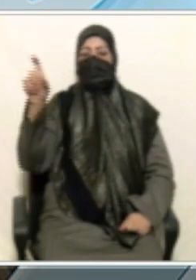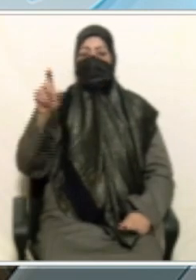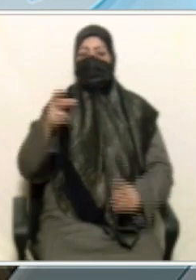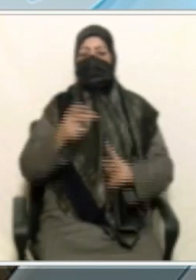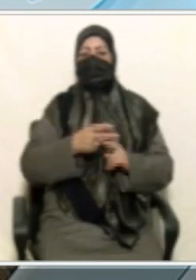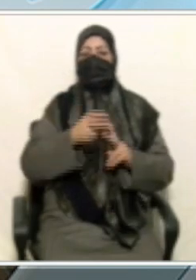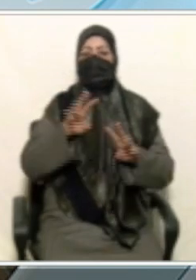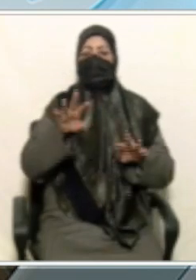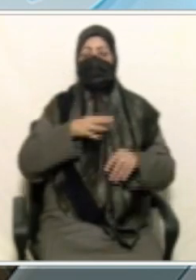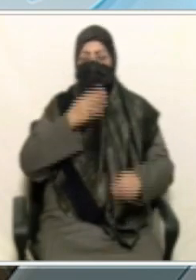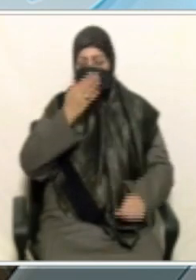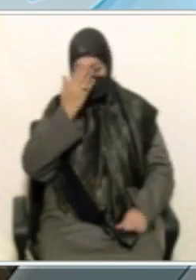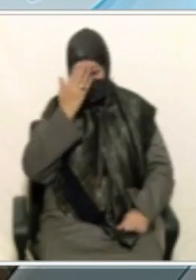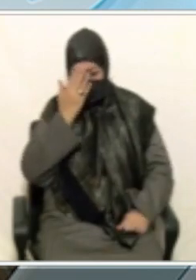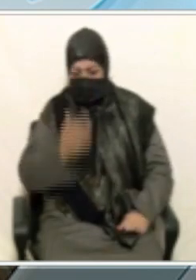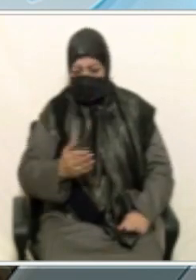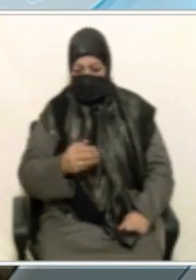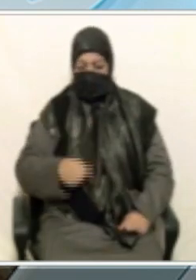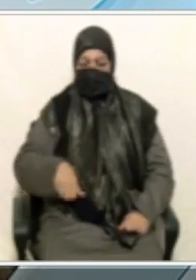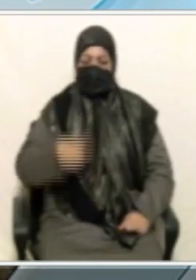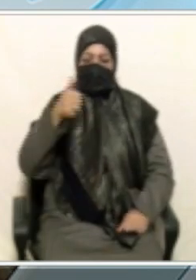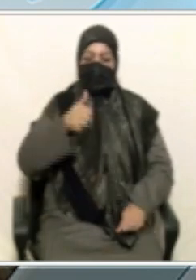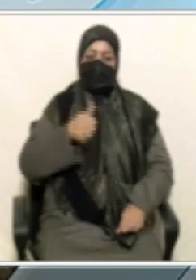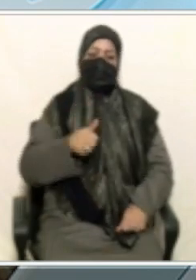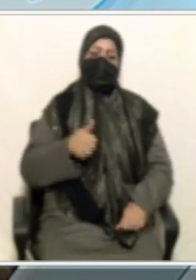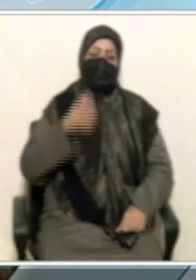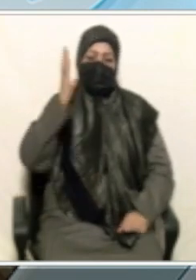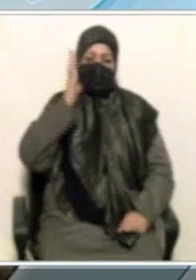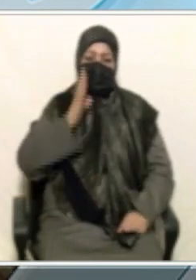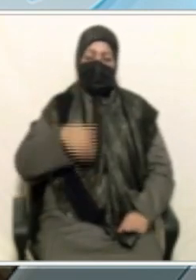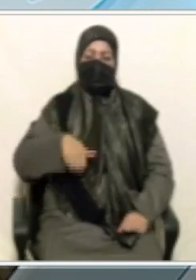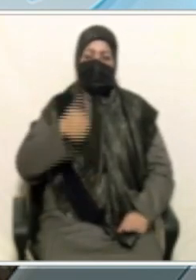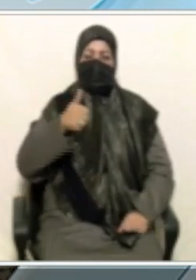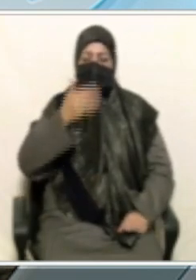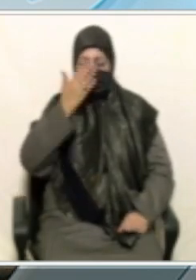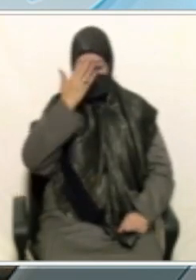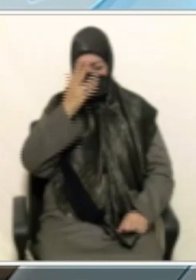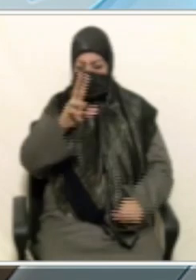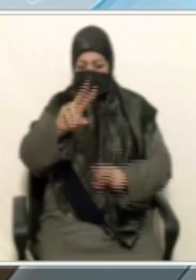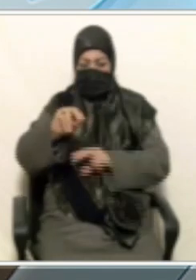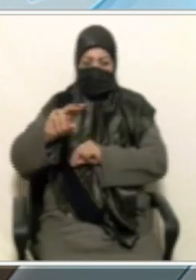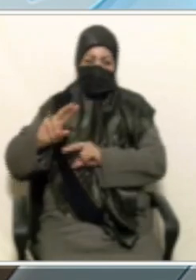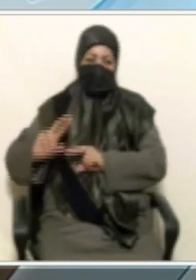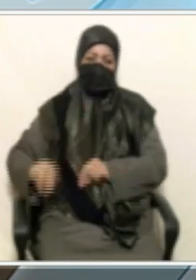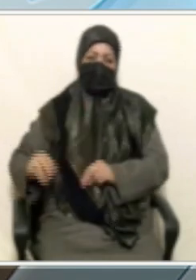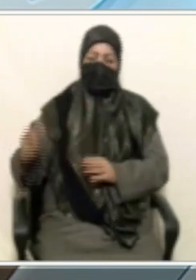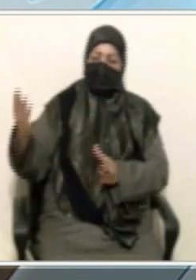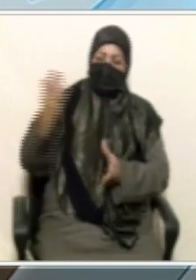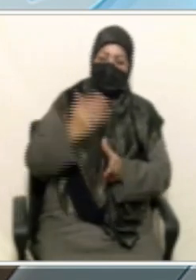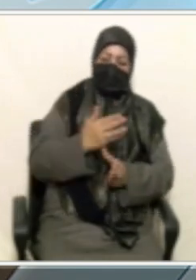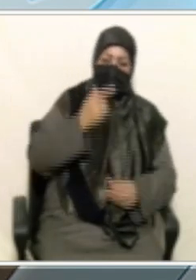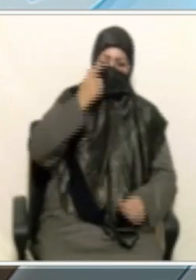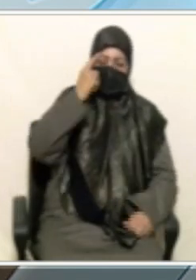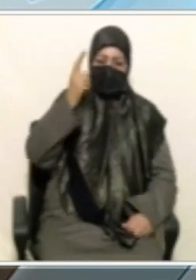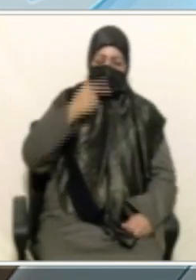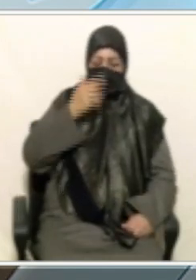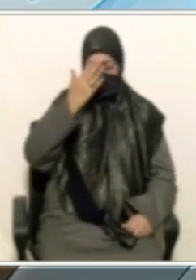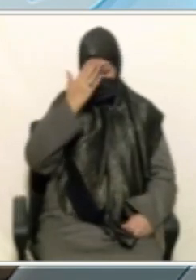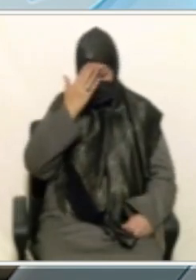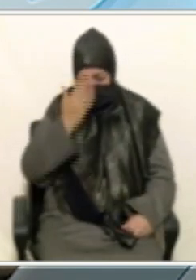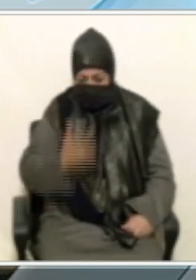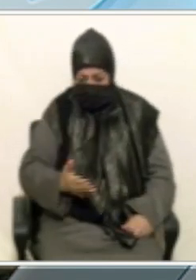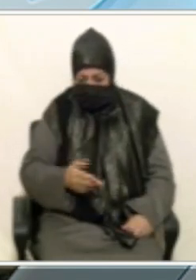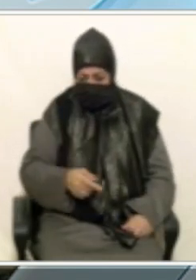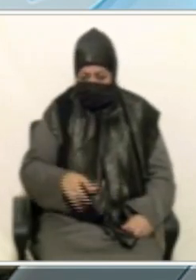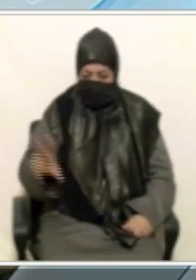الركعة بأكملها، لكن بشرط أن تركع وتصل موطن الركوع قبل